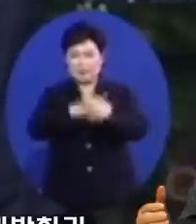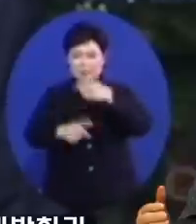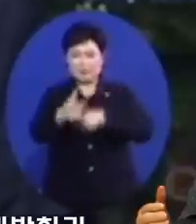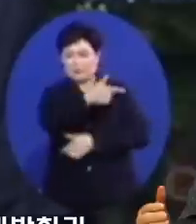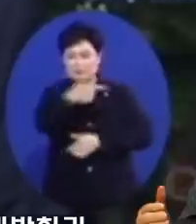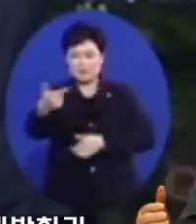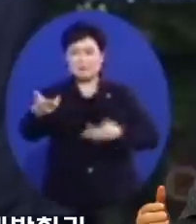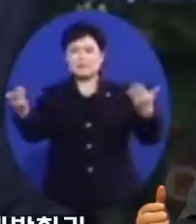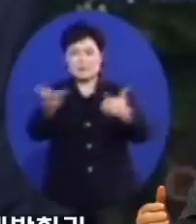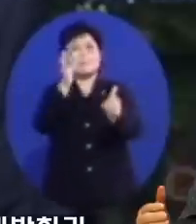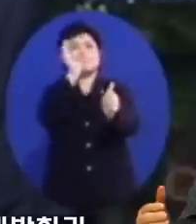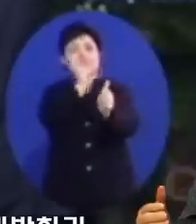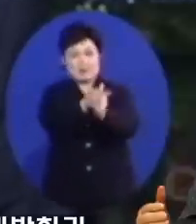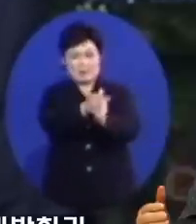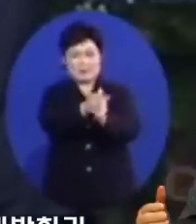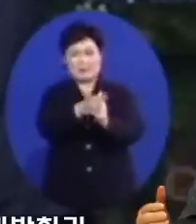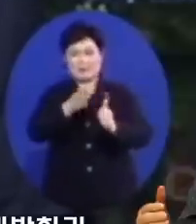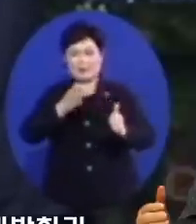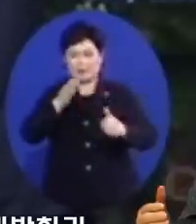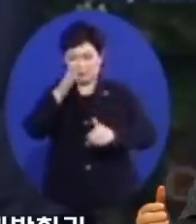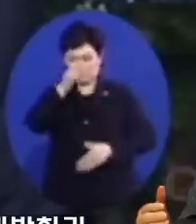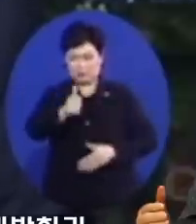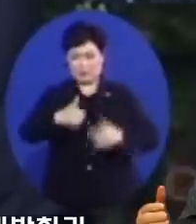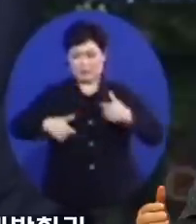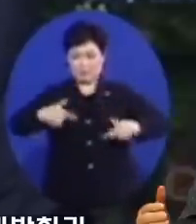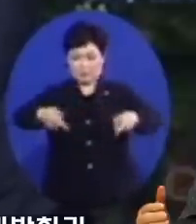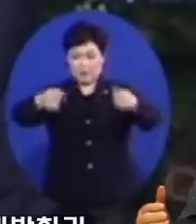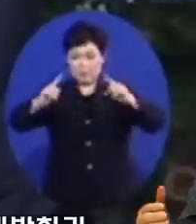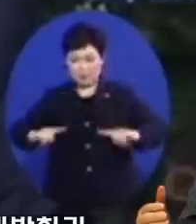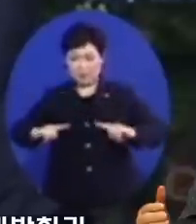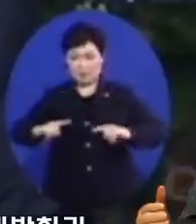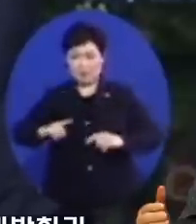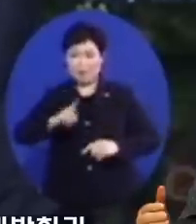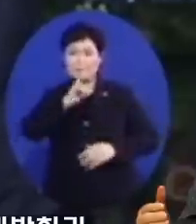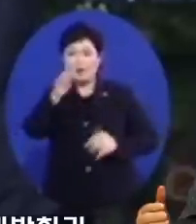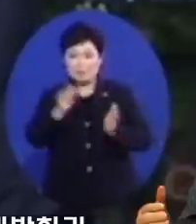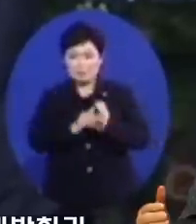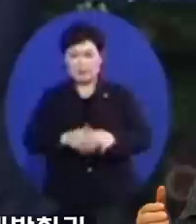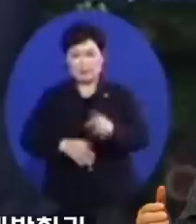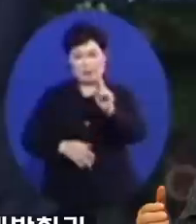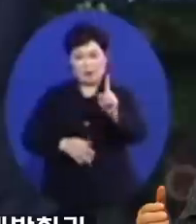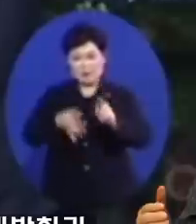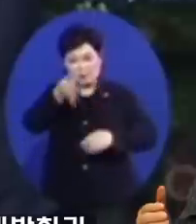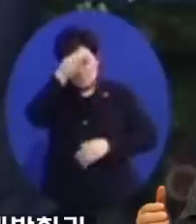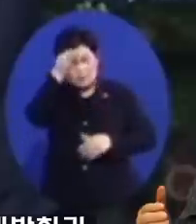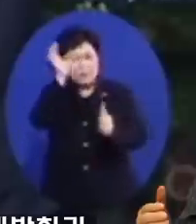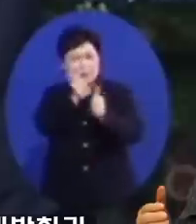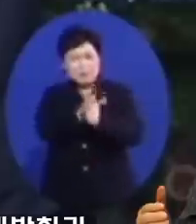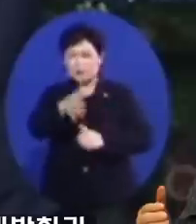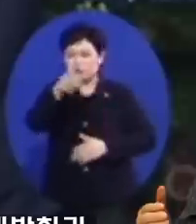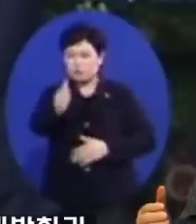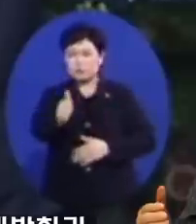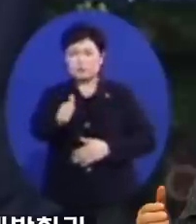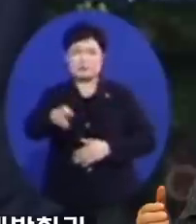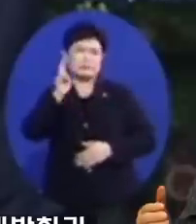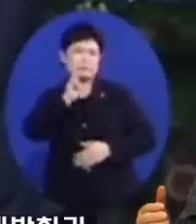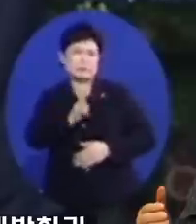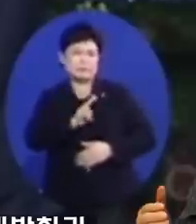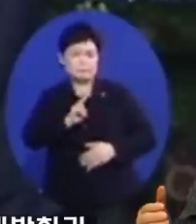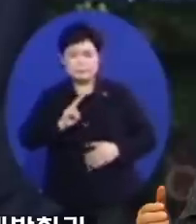일을 맡기겠다, 나의 기쁨에 참여하러 했는데, 한 달란트 받은 사람은 와서 주인님은 굳은